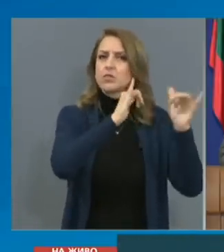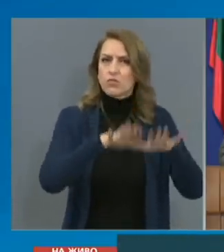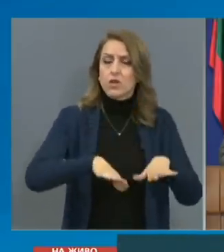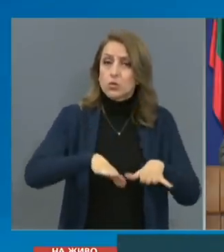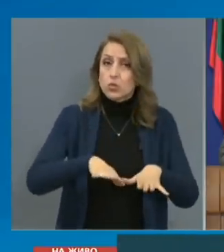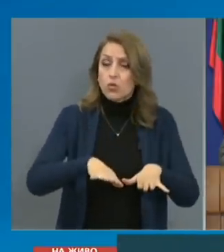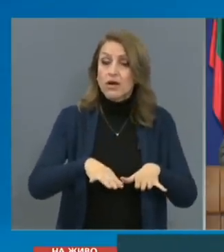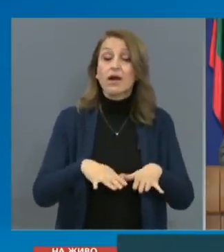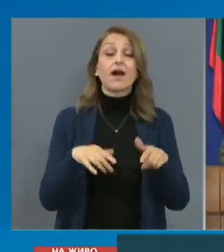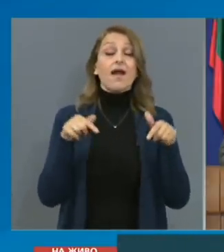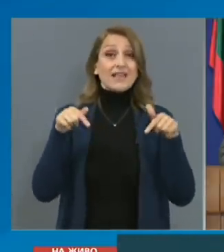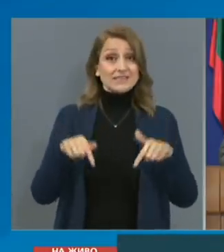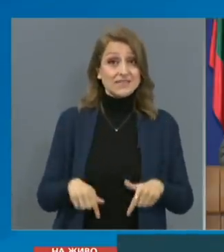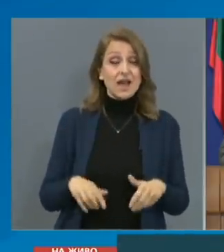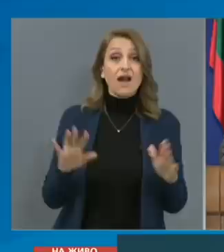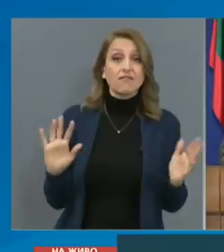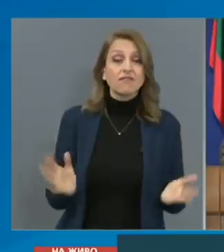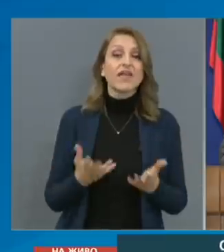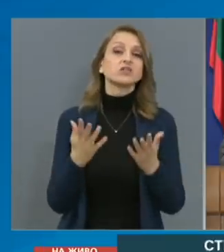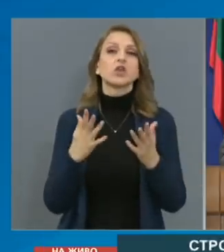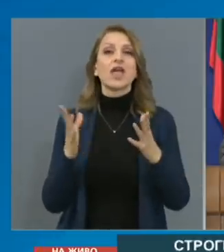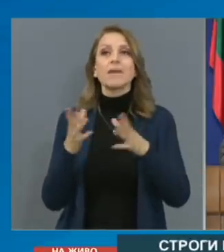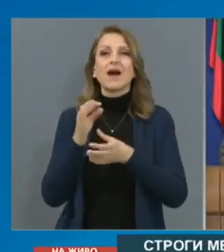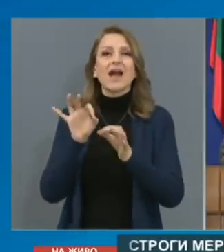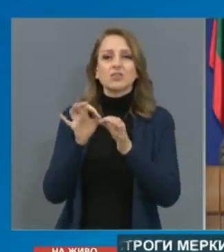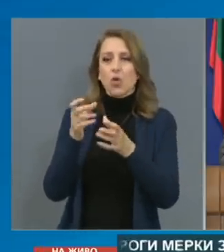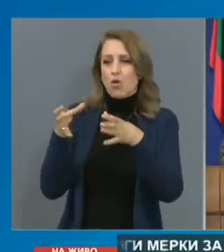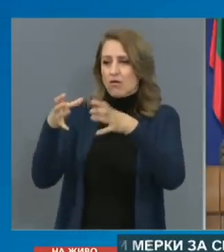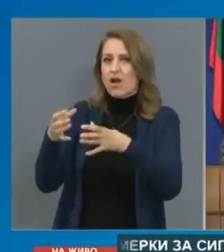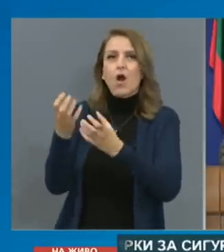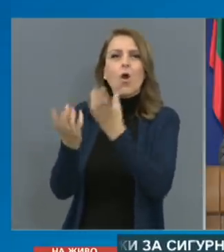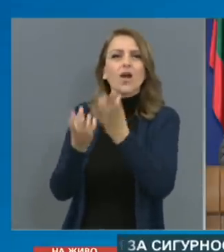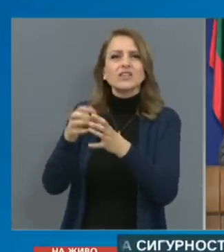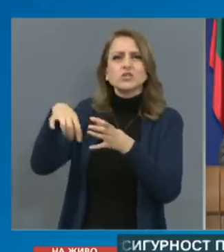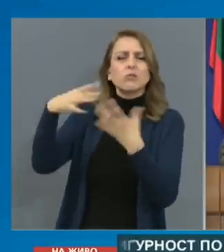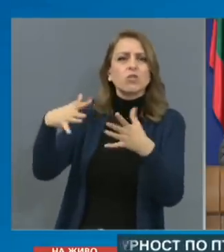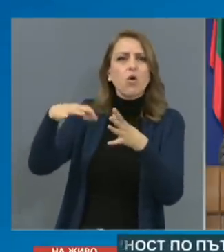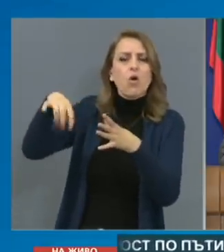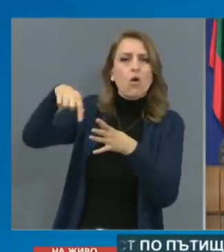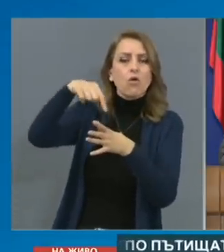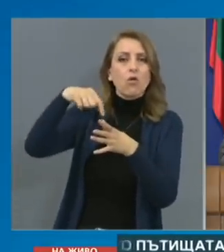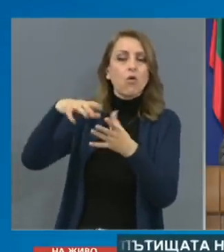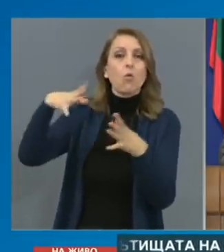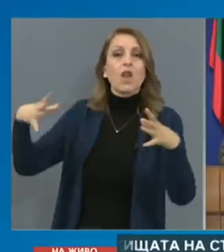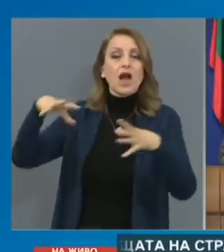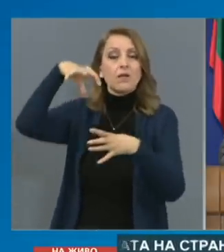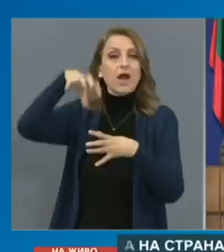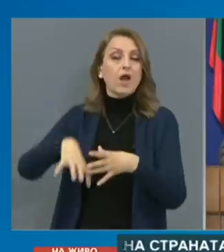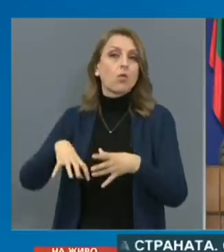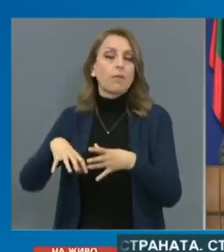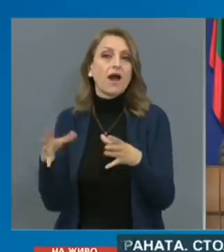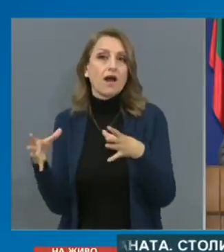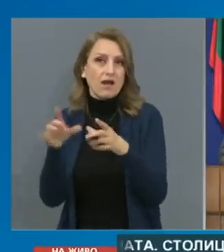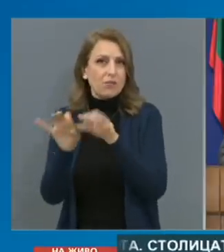вече е с потушаване на отделни огнища, които касаят много по-големи групи от хора и изолирането